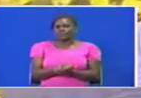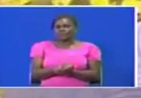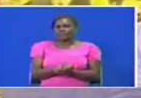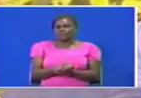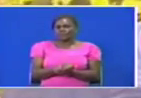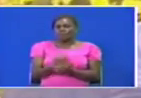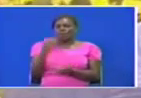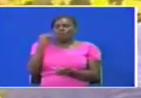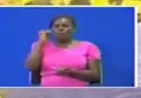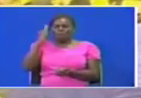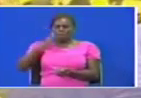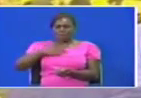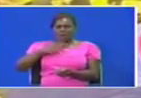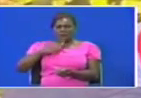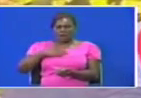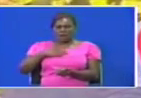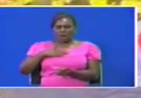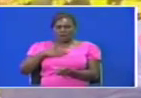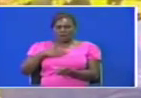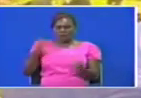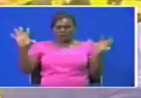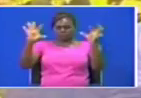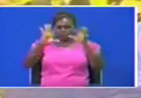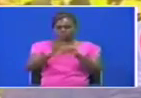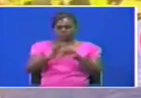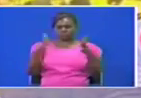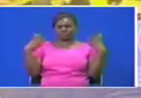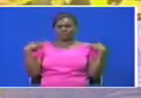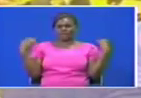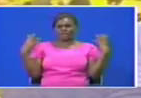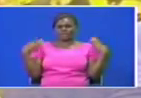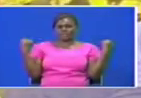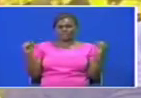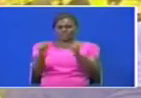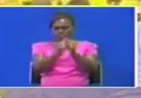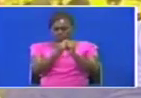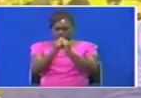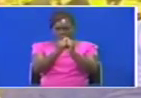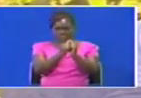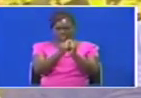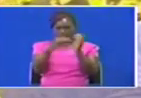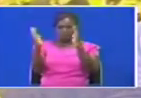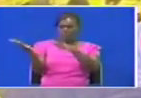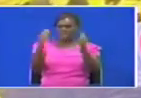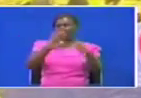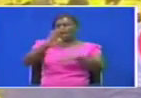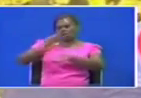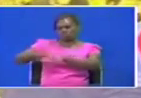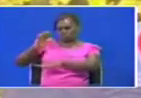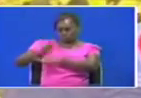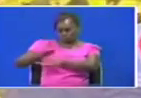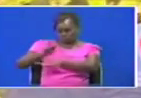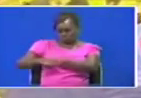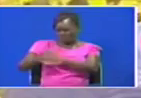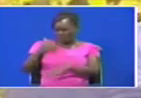Kule Keringet ni umoja ya athletes, wanafanya wote mazoezi na altitude tena iko mzuri, na tuko